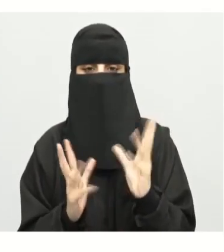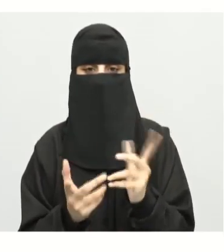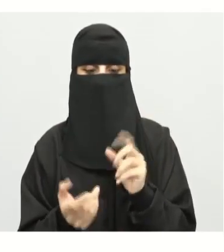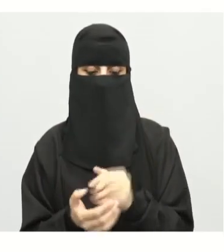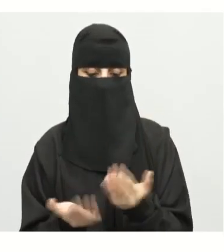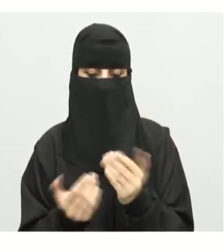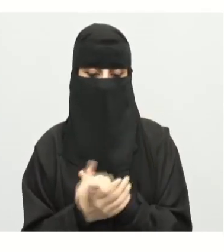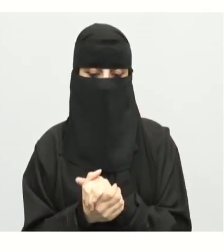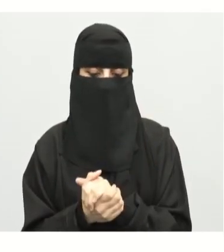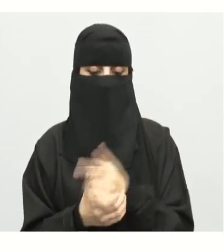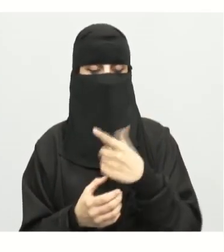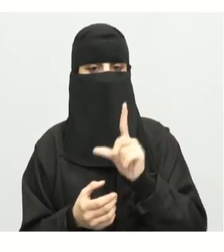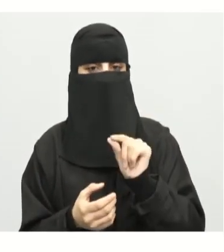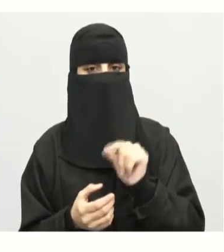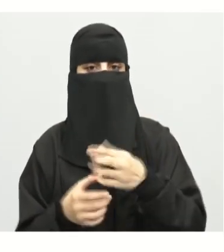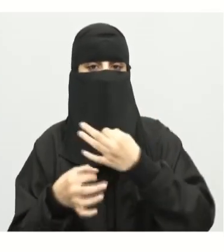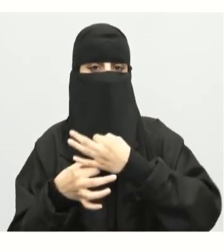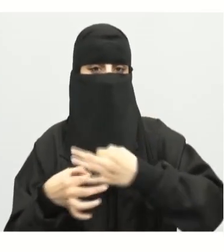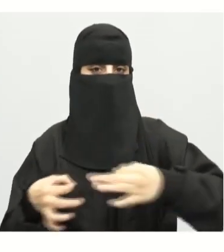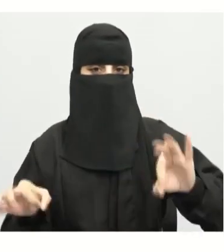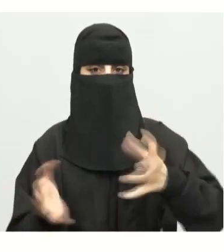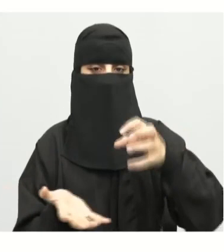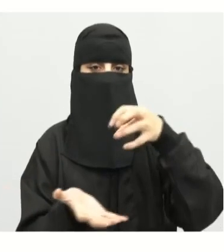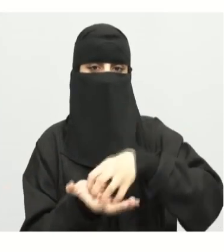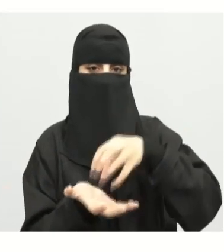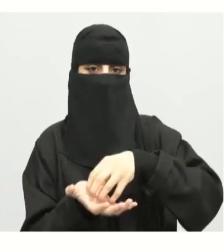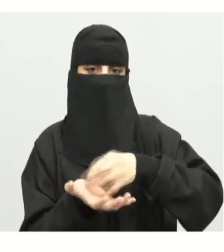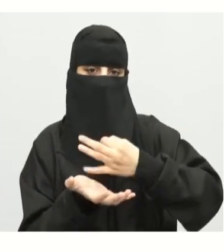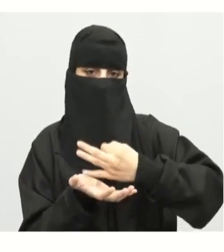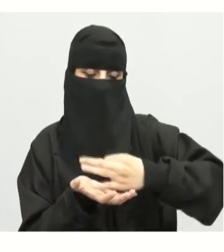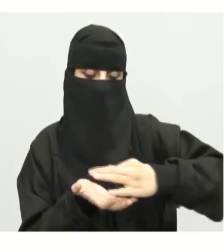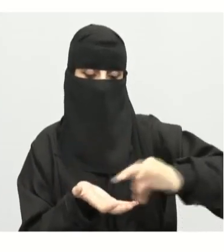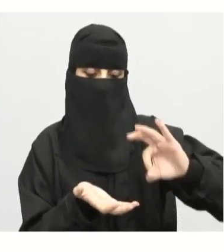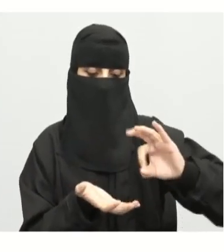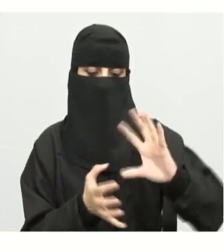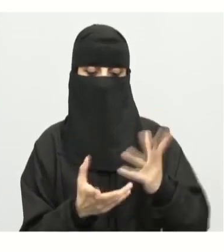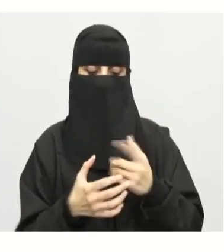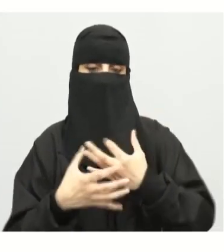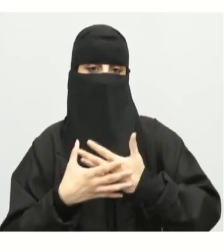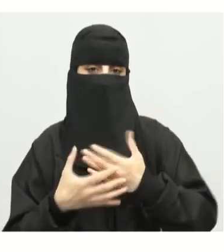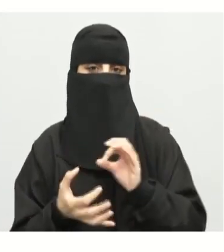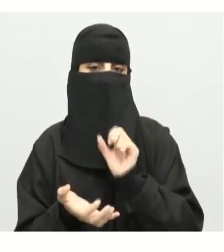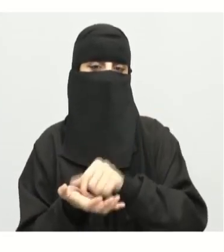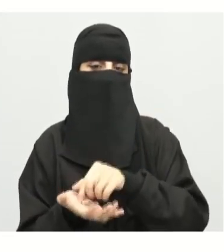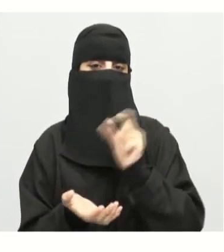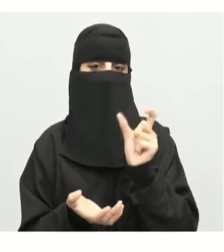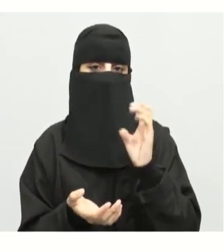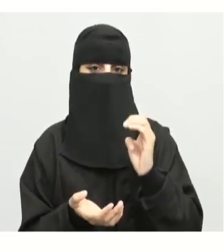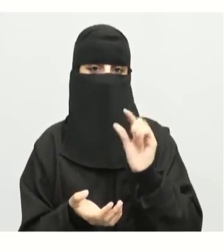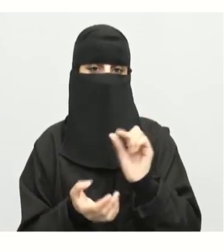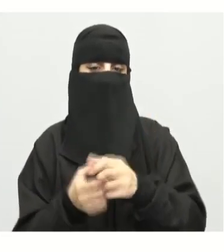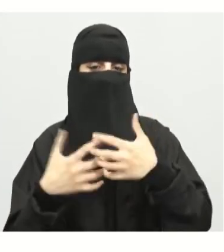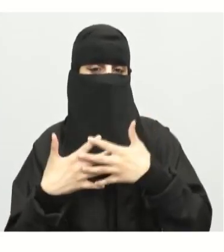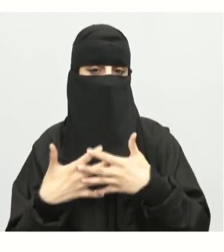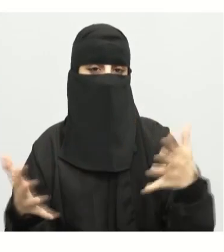ممتاز تمتد هضبه نجد وسط شبه الجزيره العربيه وهي اكبر الهضاب فيها وتقع